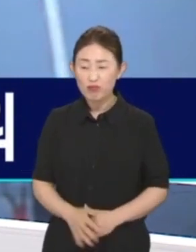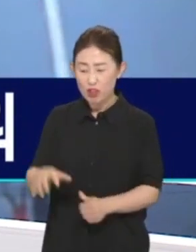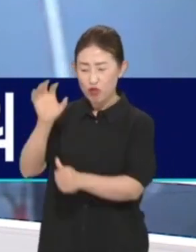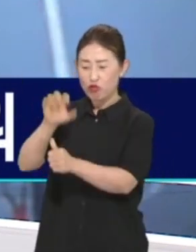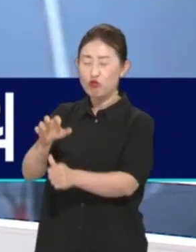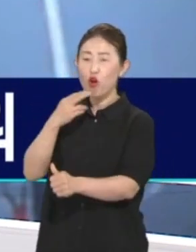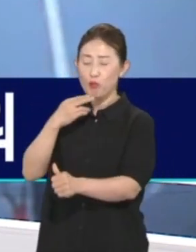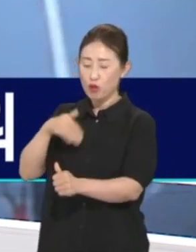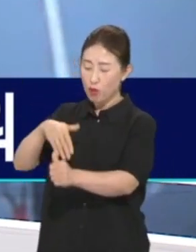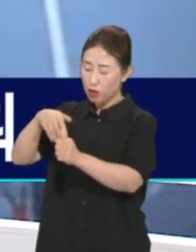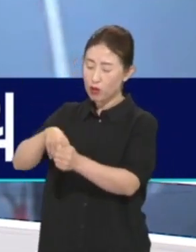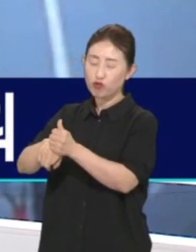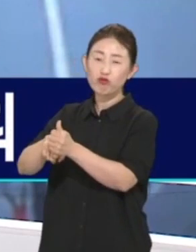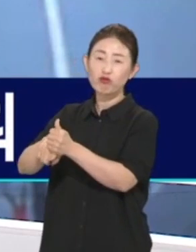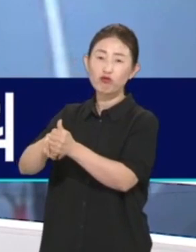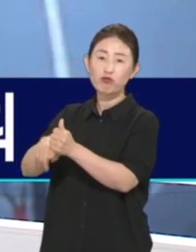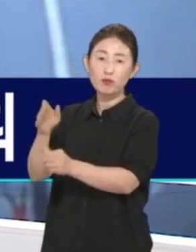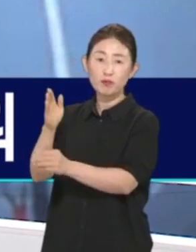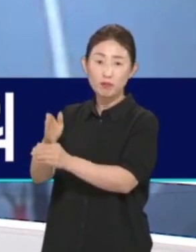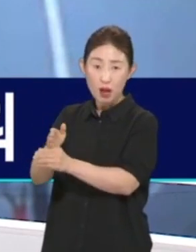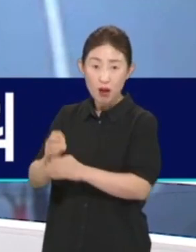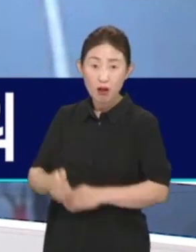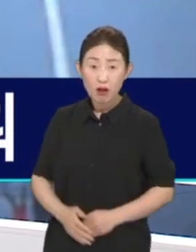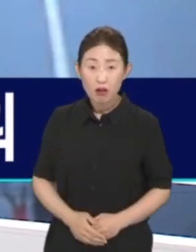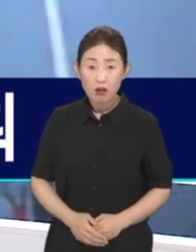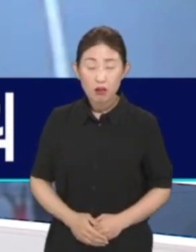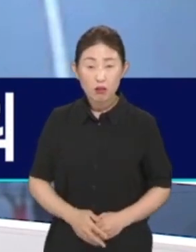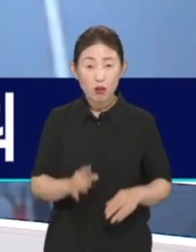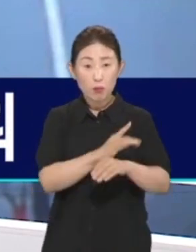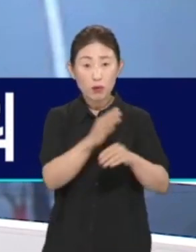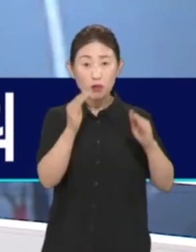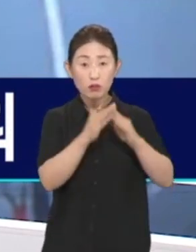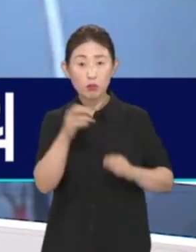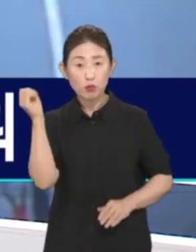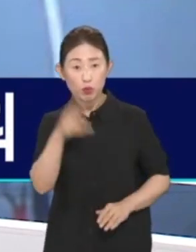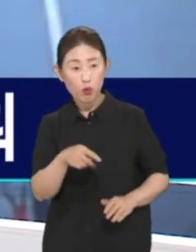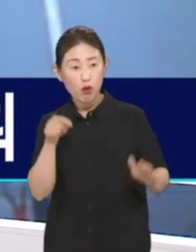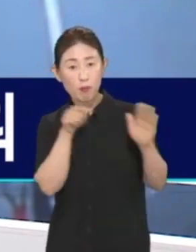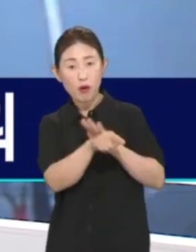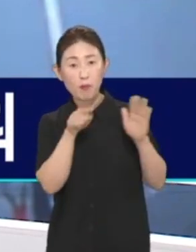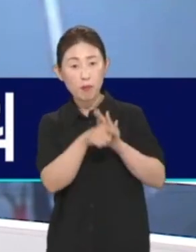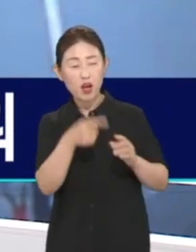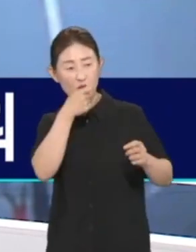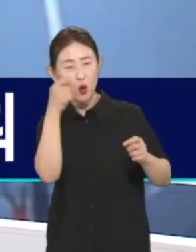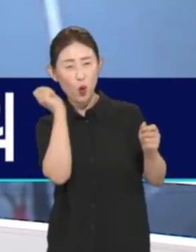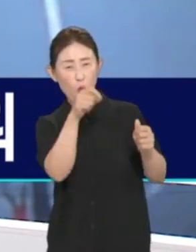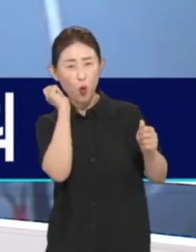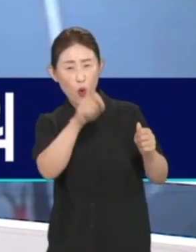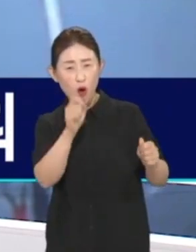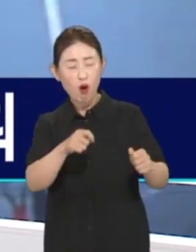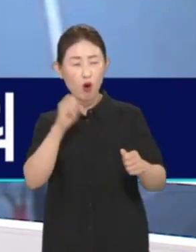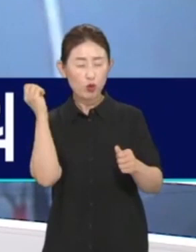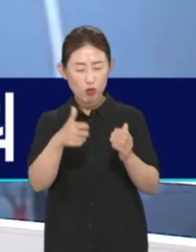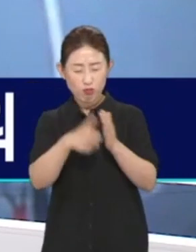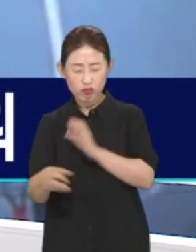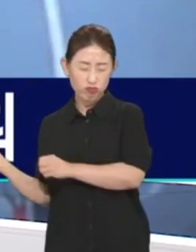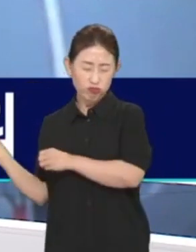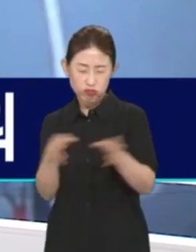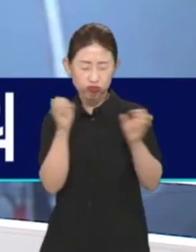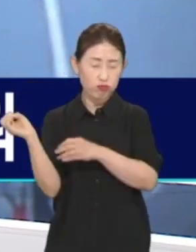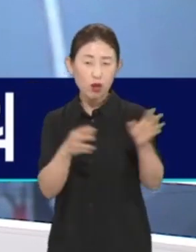그런데 불구속 상태에서 수사를 받던이 가에노인이 편의점을 다시 찾아가 욕설과 함께 수차례 행패를